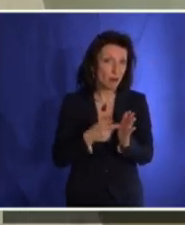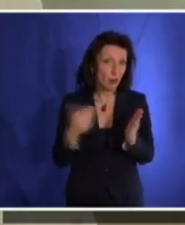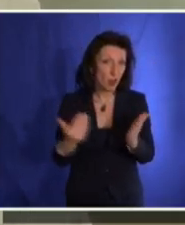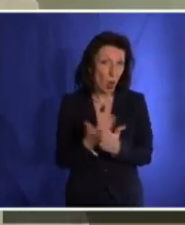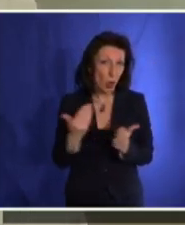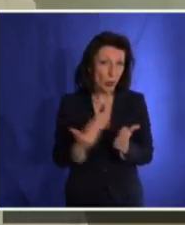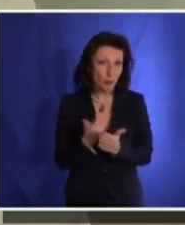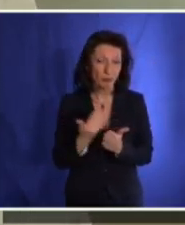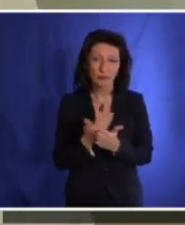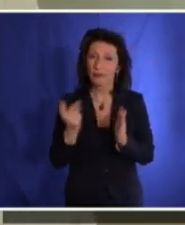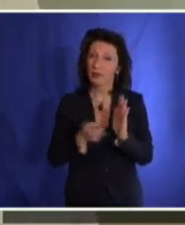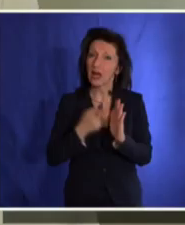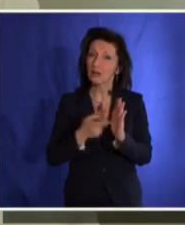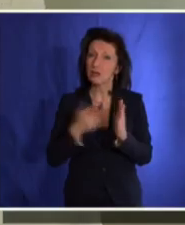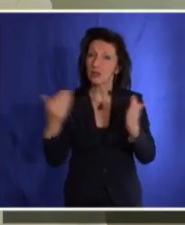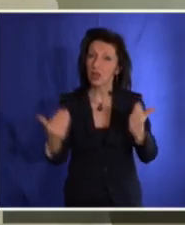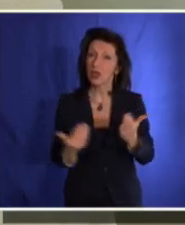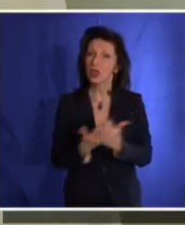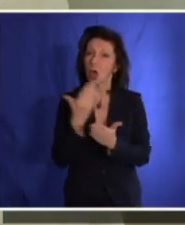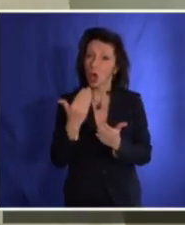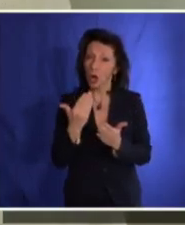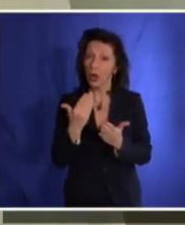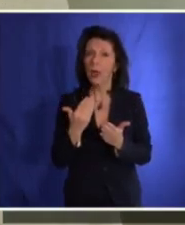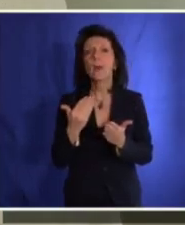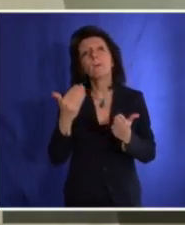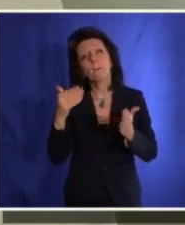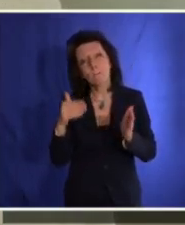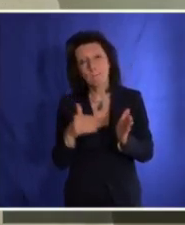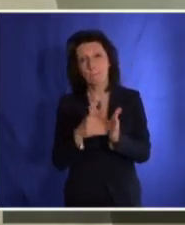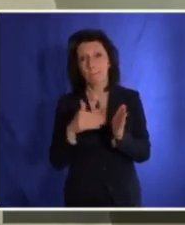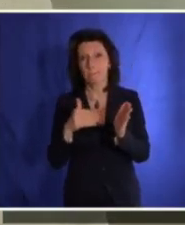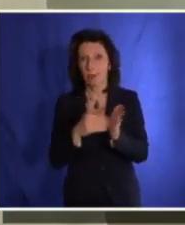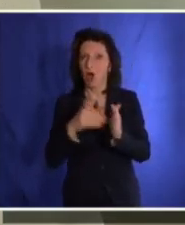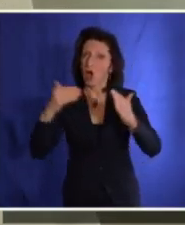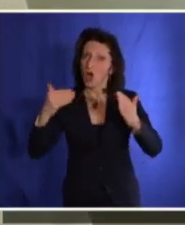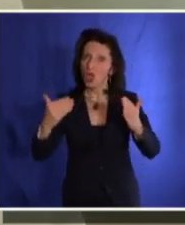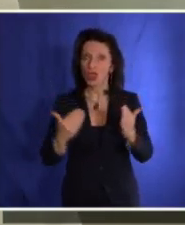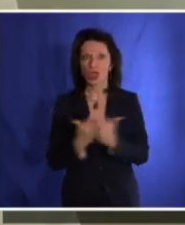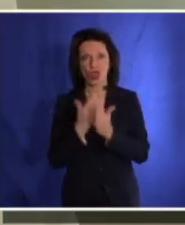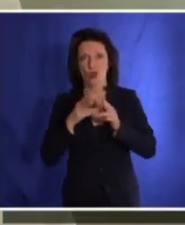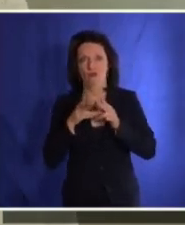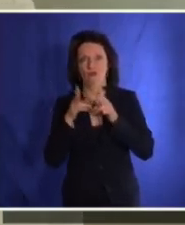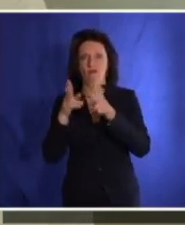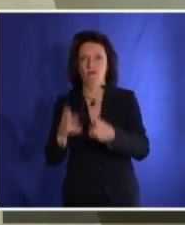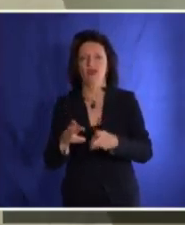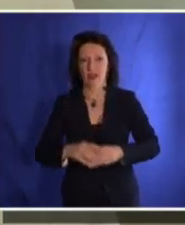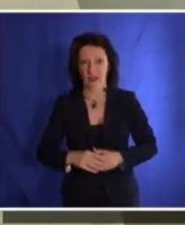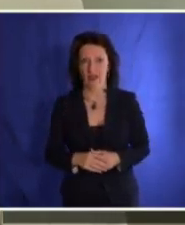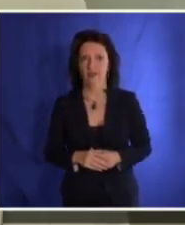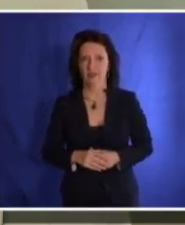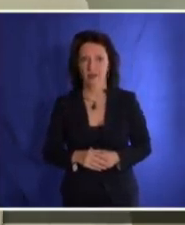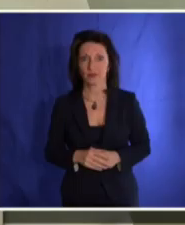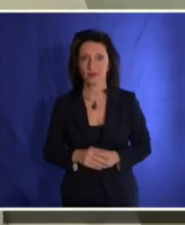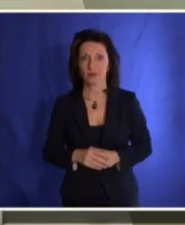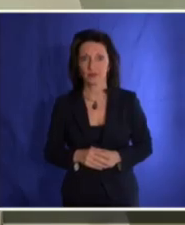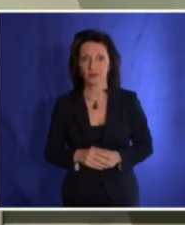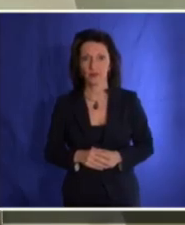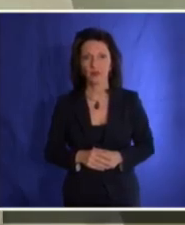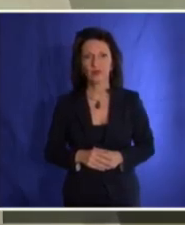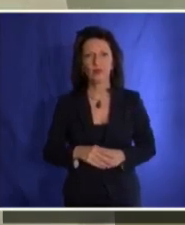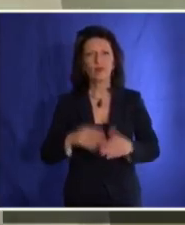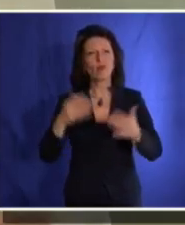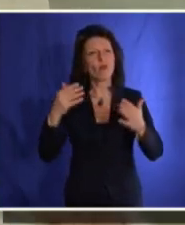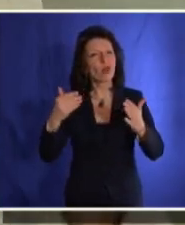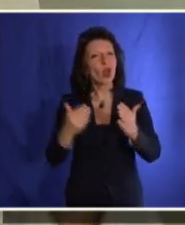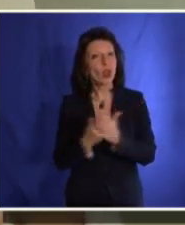neuen Herausforderungen brauchen neue Antworten. Und mir ist es wichtig, diese